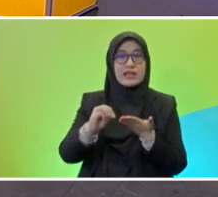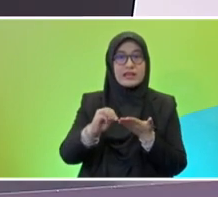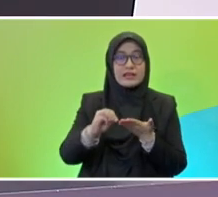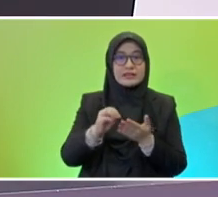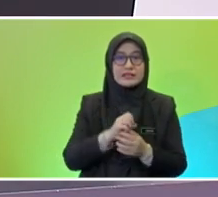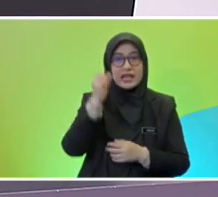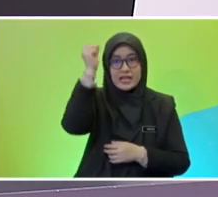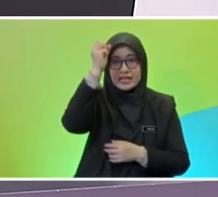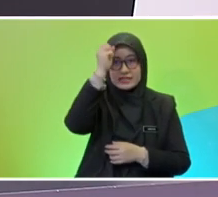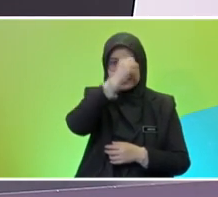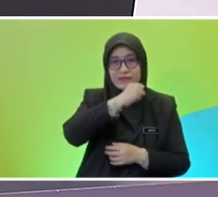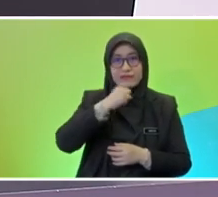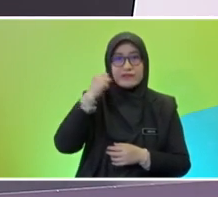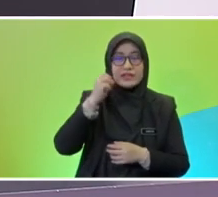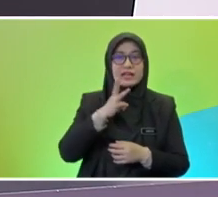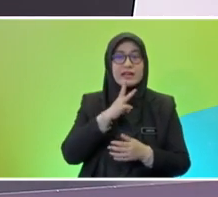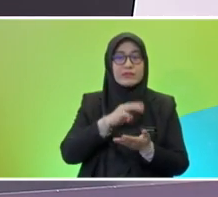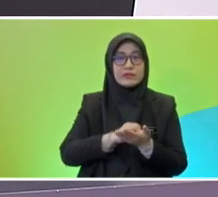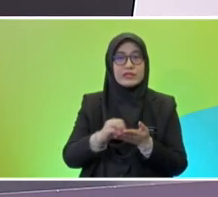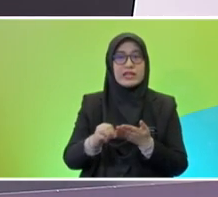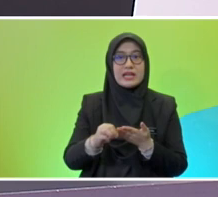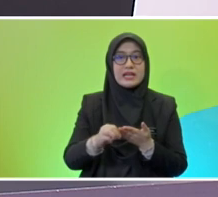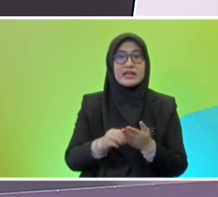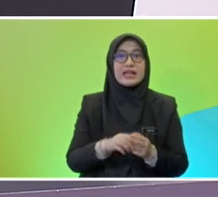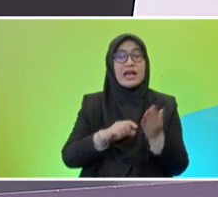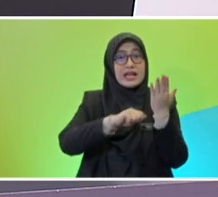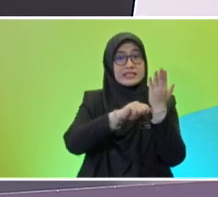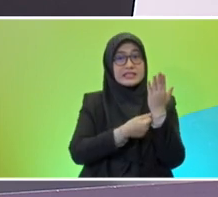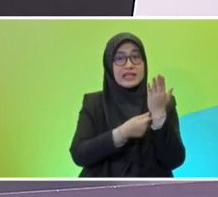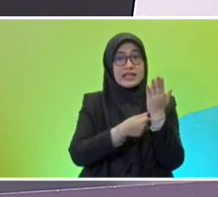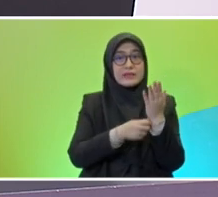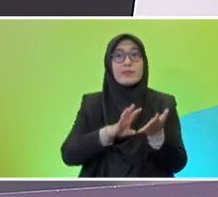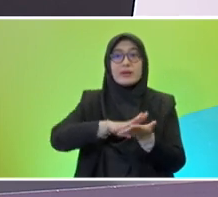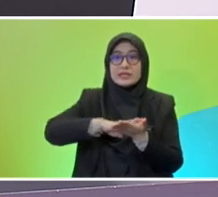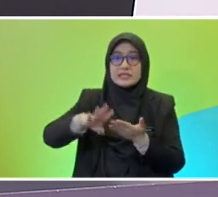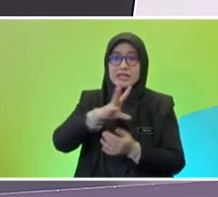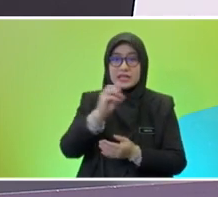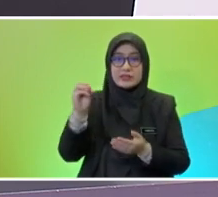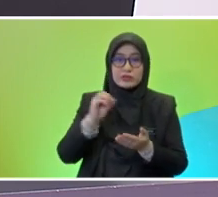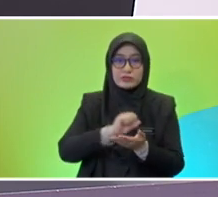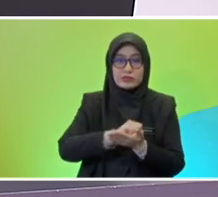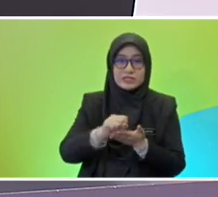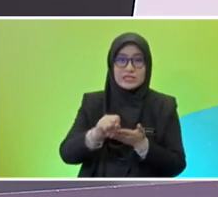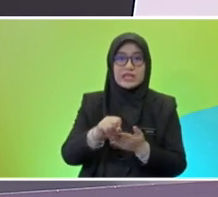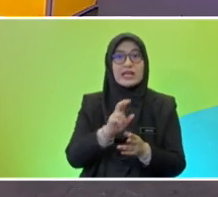yang bersih dan suci jadi perubahan bau wanel dan juga rasa